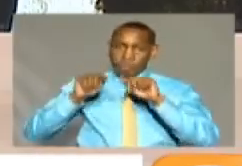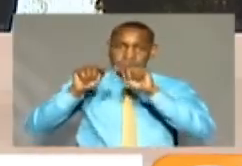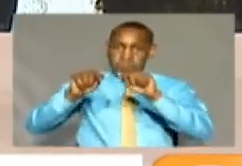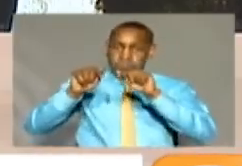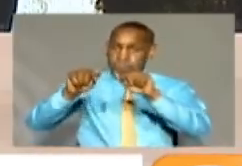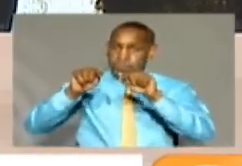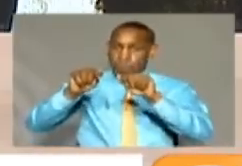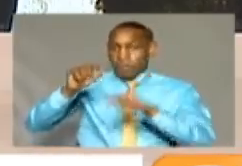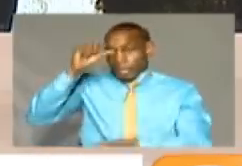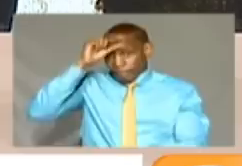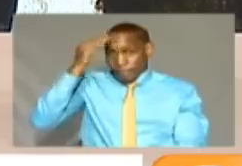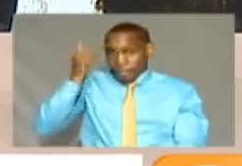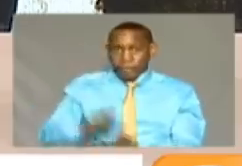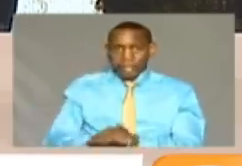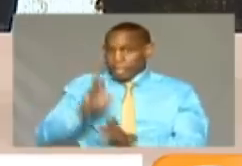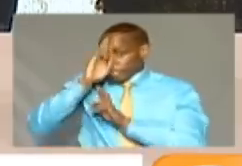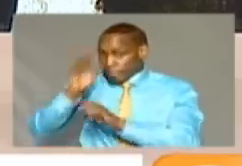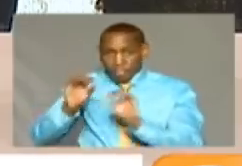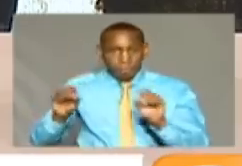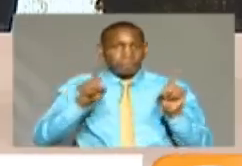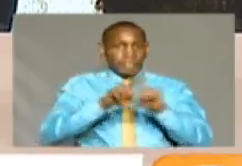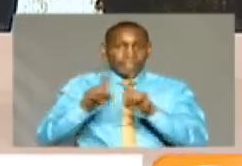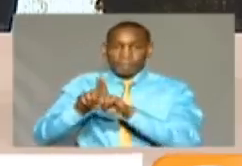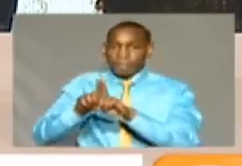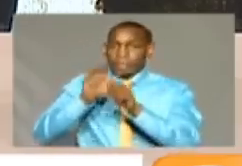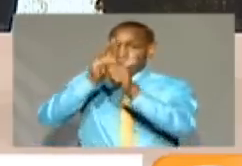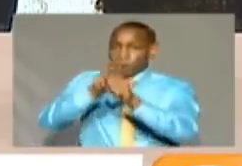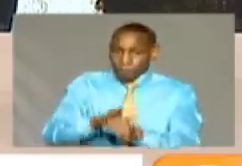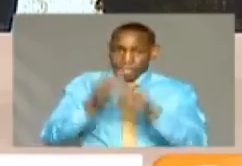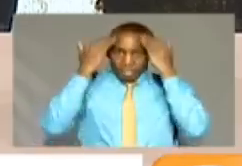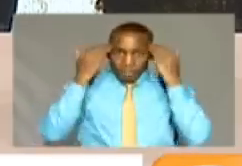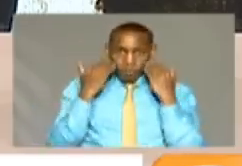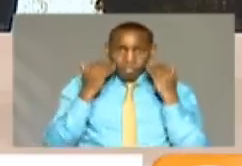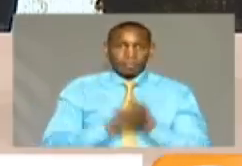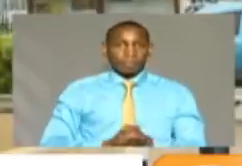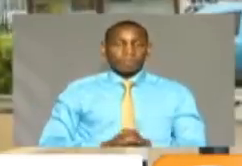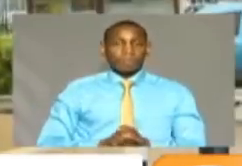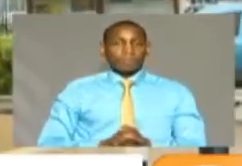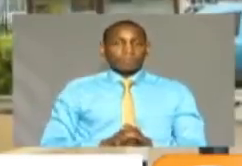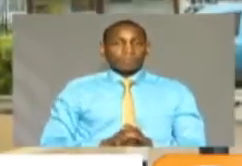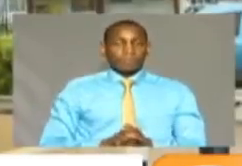akilaumu serikali kwa kutomheshimu na kudhalilisha idara ya mahakama.